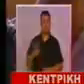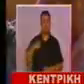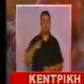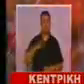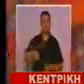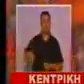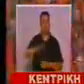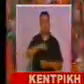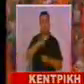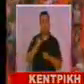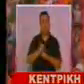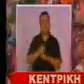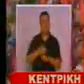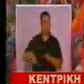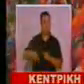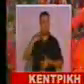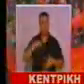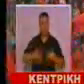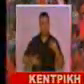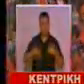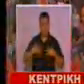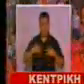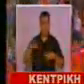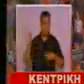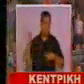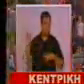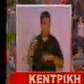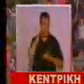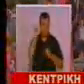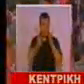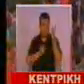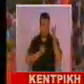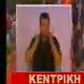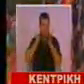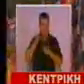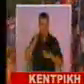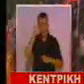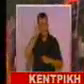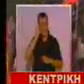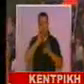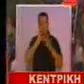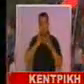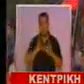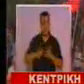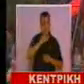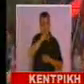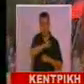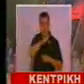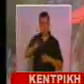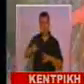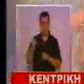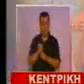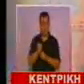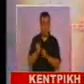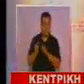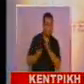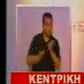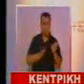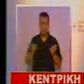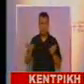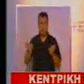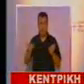Που υποφέρει να αναλογιστεί, να σκεφτεί πολύ σοβαρά το εξής ζήτημα.